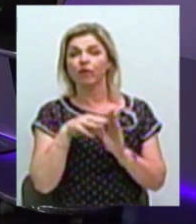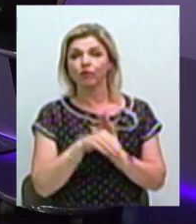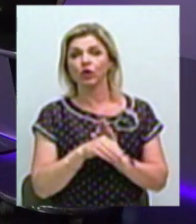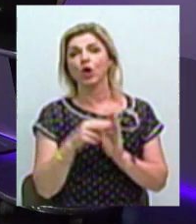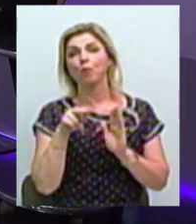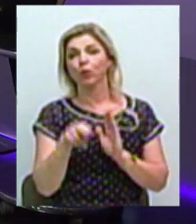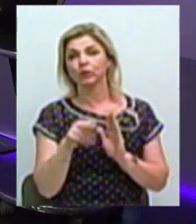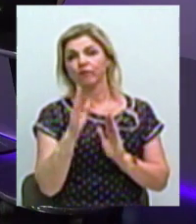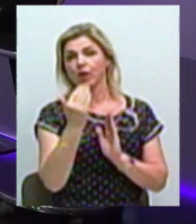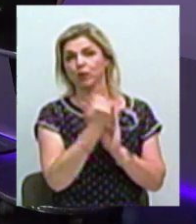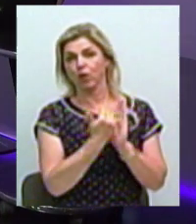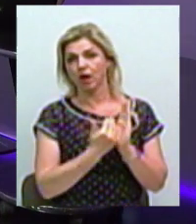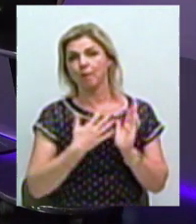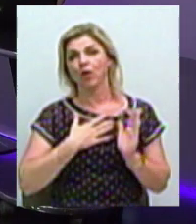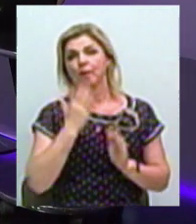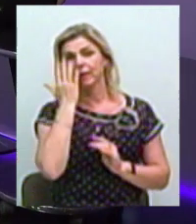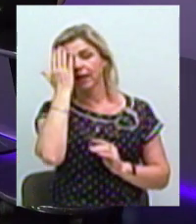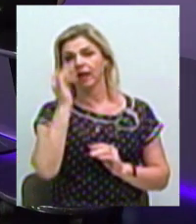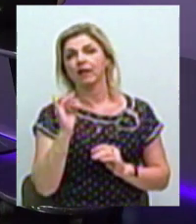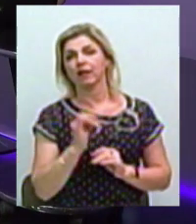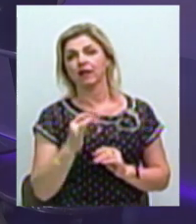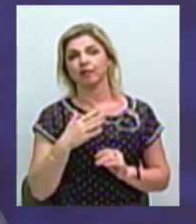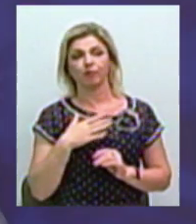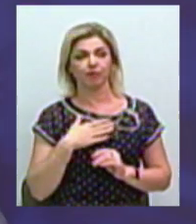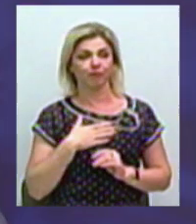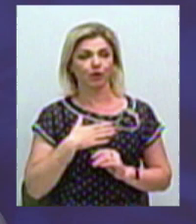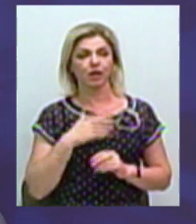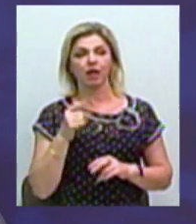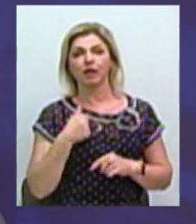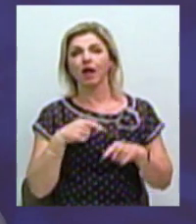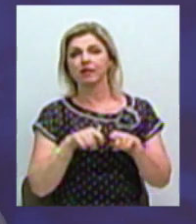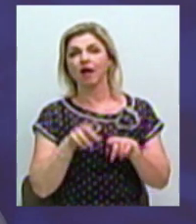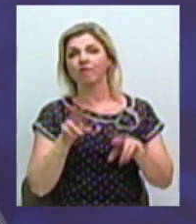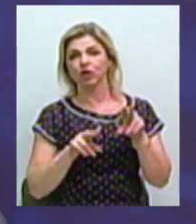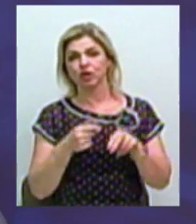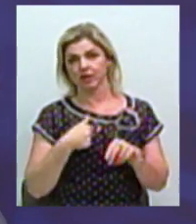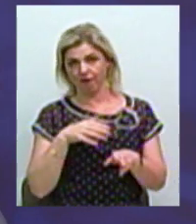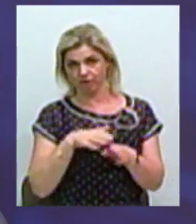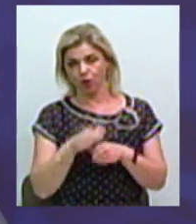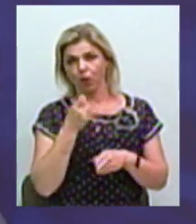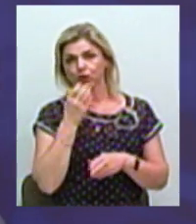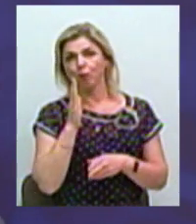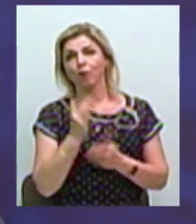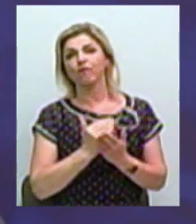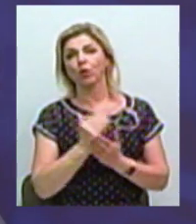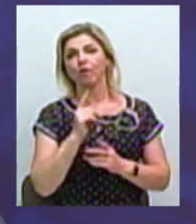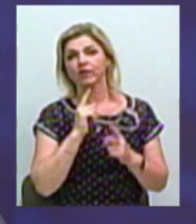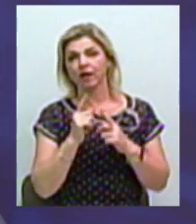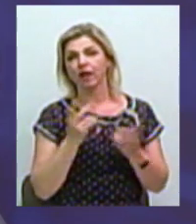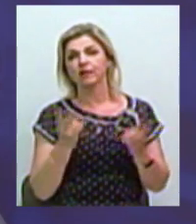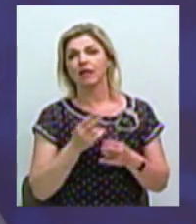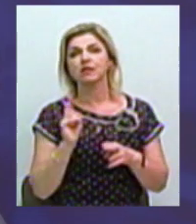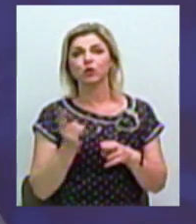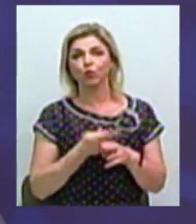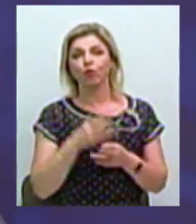пункт в програмі, моя мрія і моя, я так вважаю, що я це виконую, коли буду в Верховній Раді, необхідно скасувати